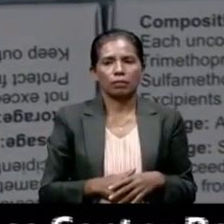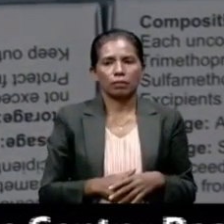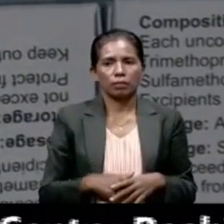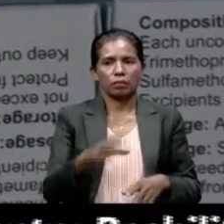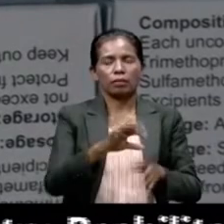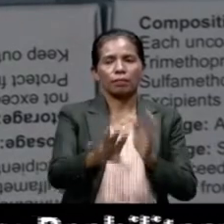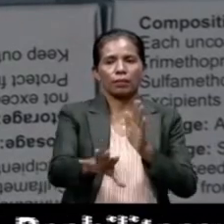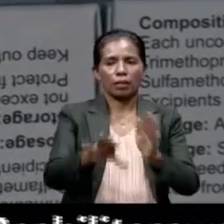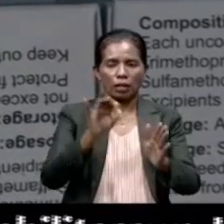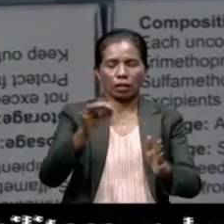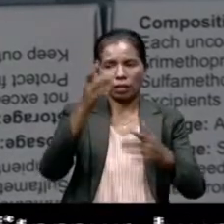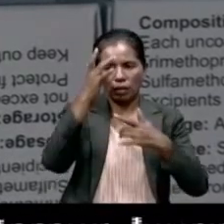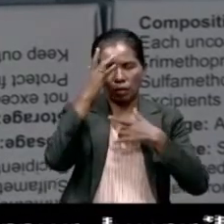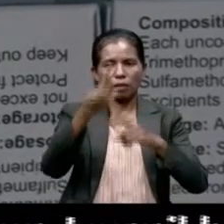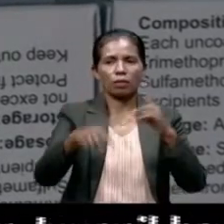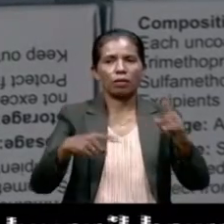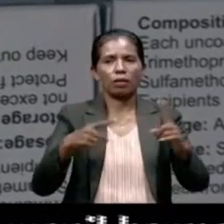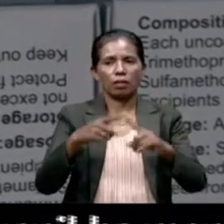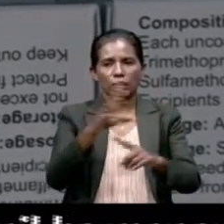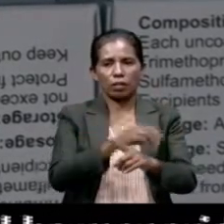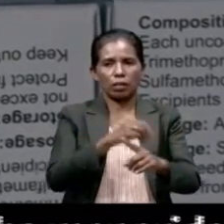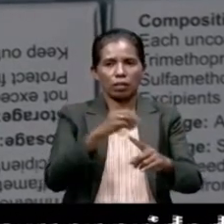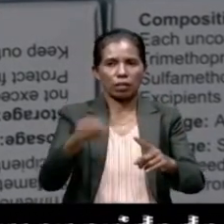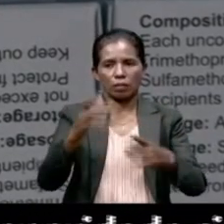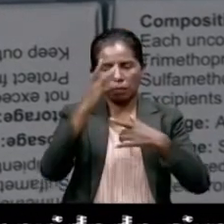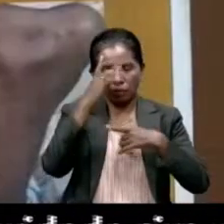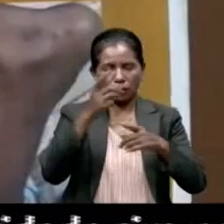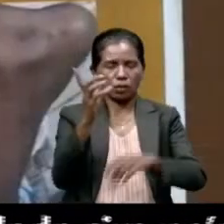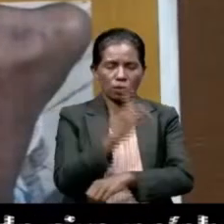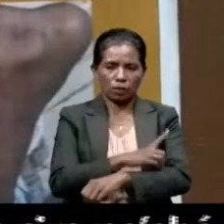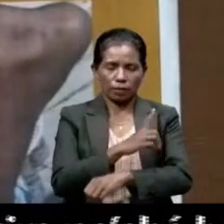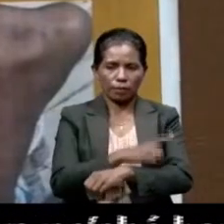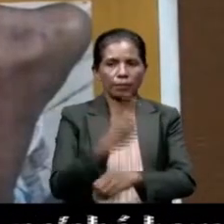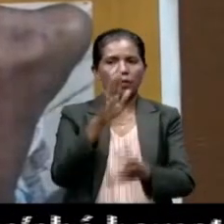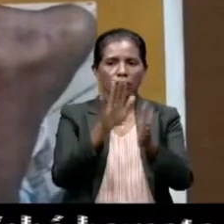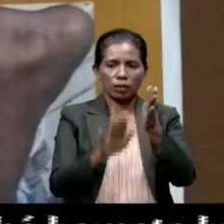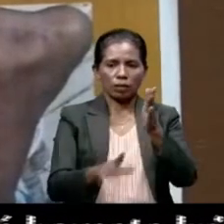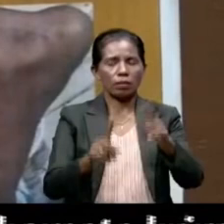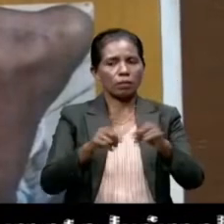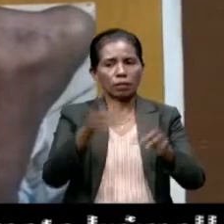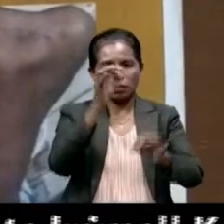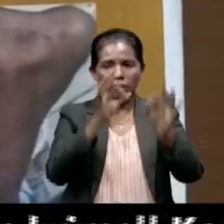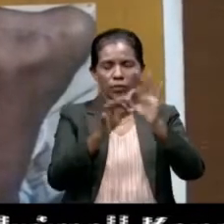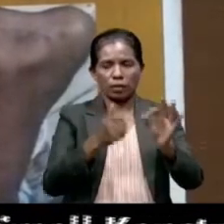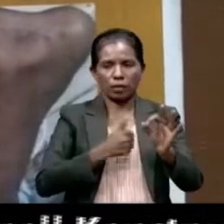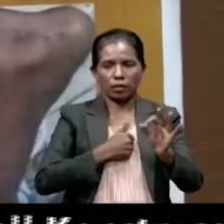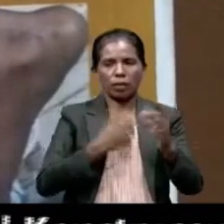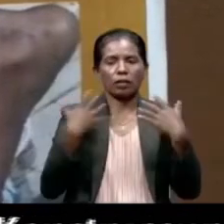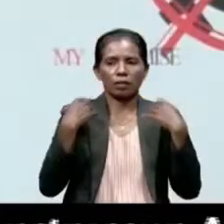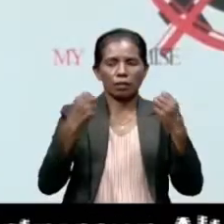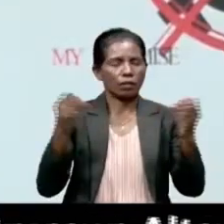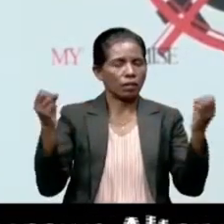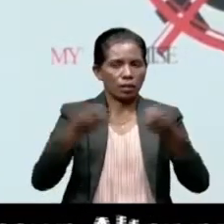Consegue retan depressão, bain hira condição física husi loron baloron sempre tun, mai be hofiar an nebe metin, no lala